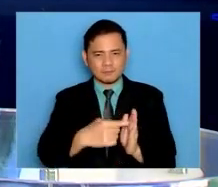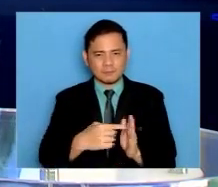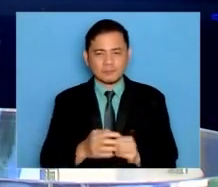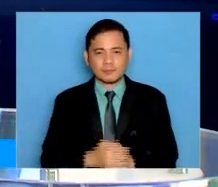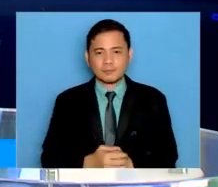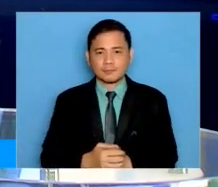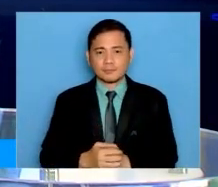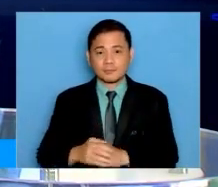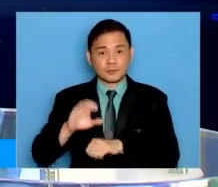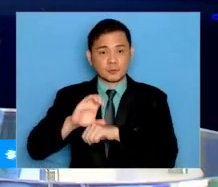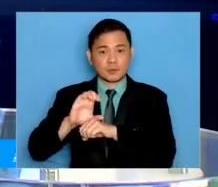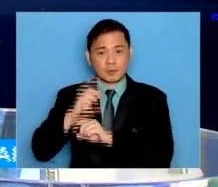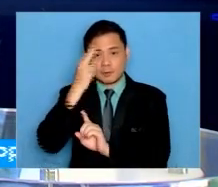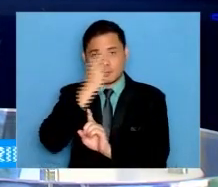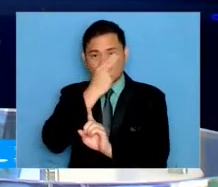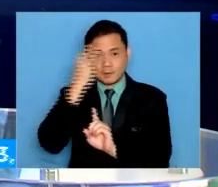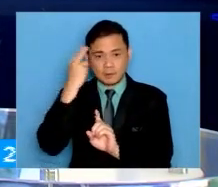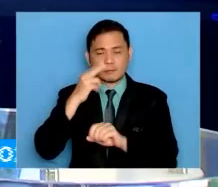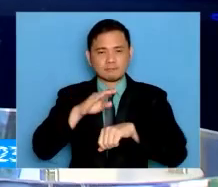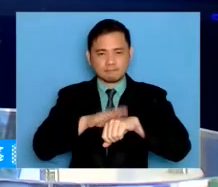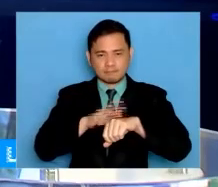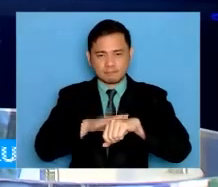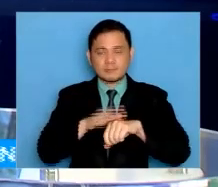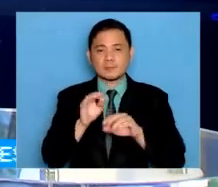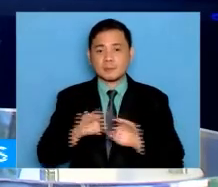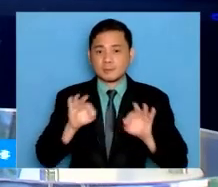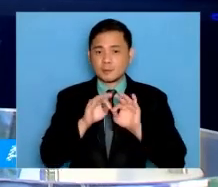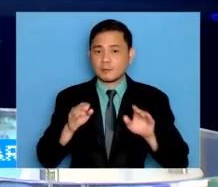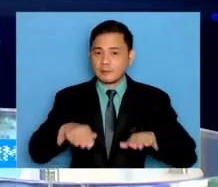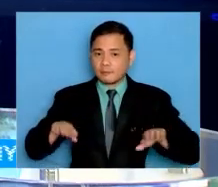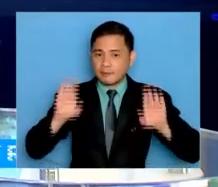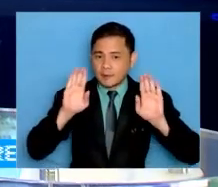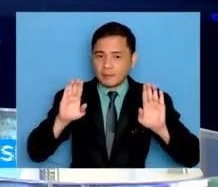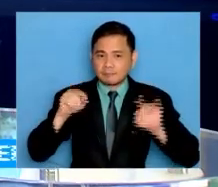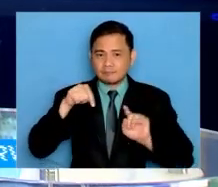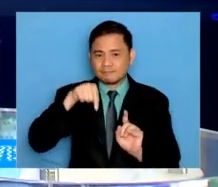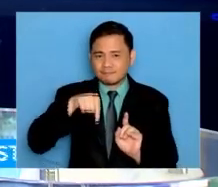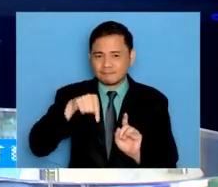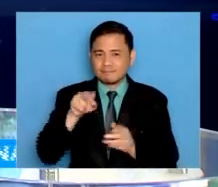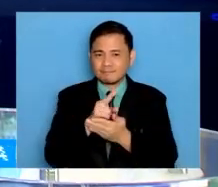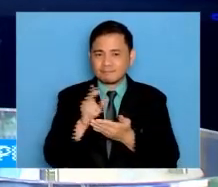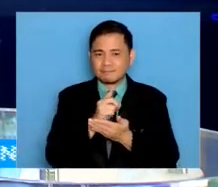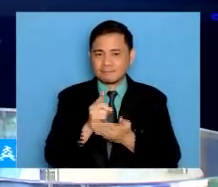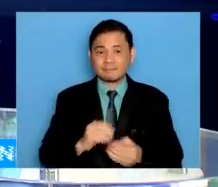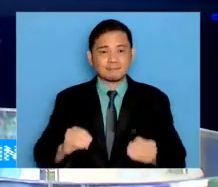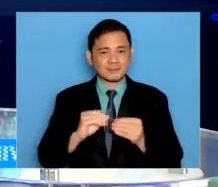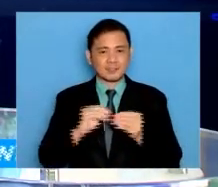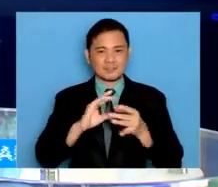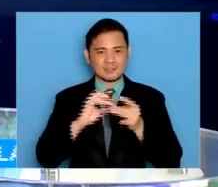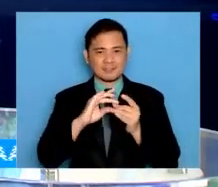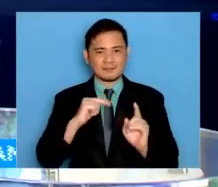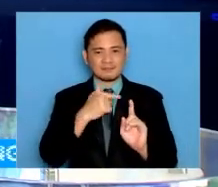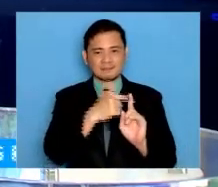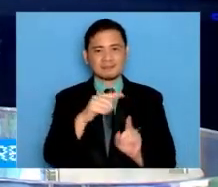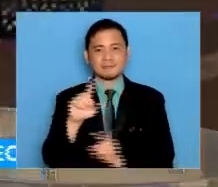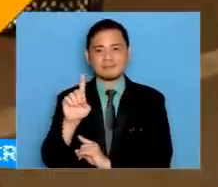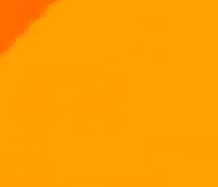Katolika, magsakripisyo ng may pagmamahal ngayong mahal na araw. Nasa frontline ng balitang yan, si Dave